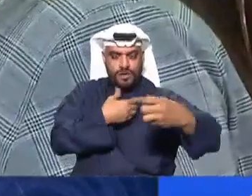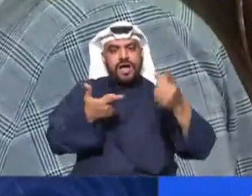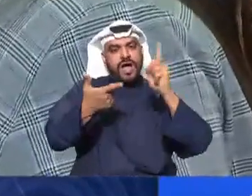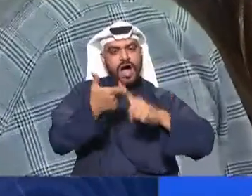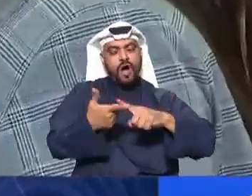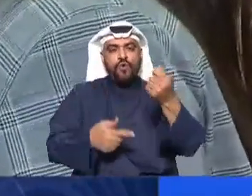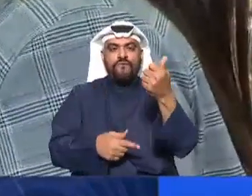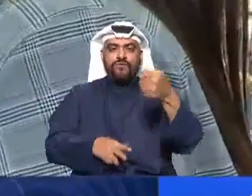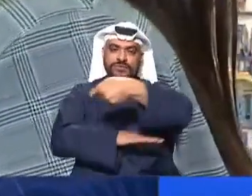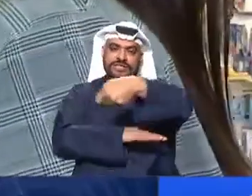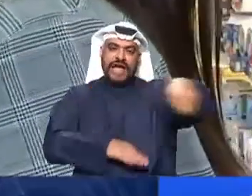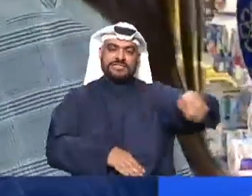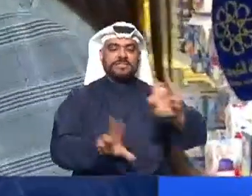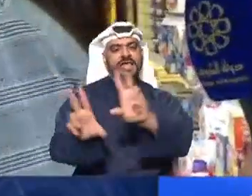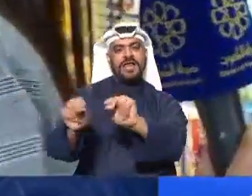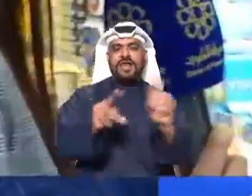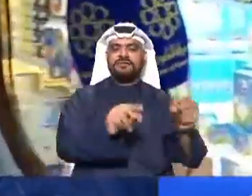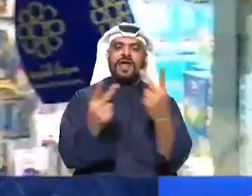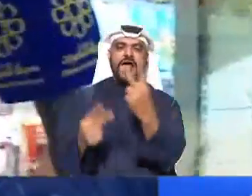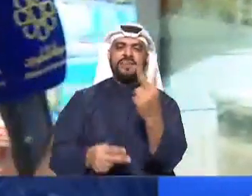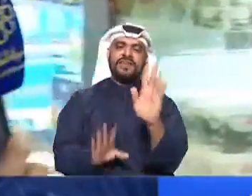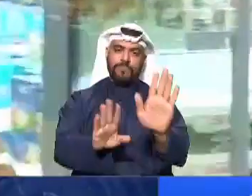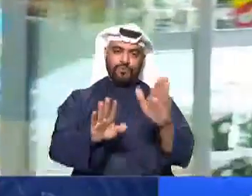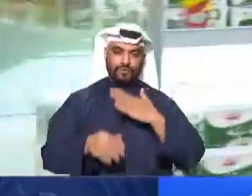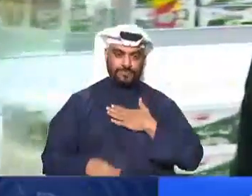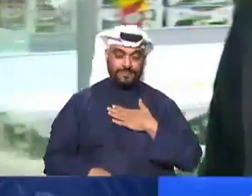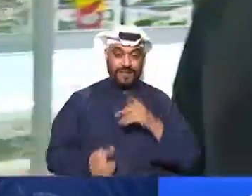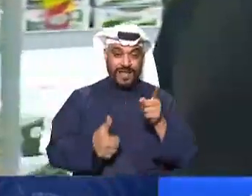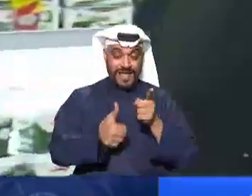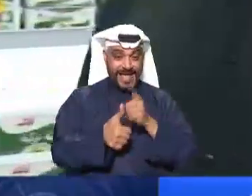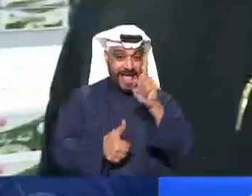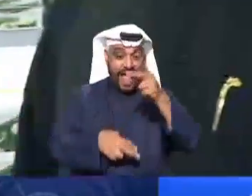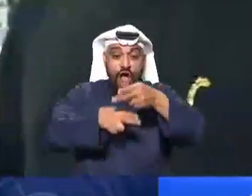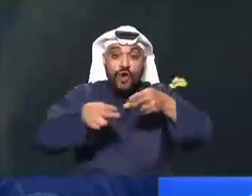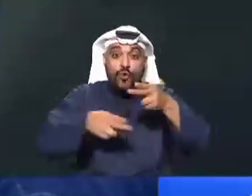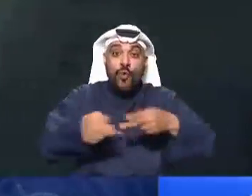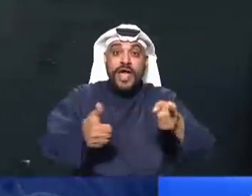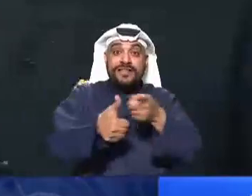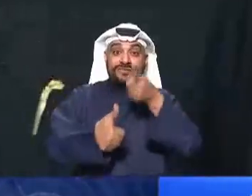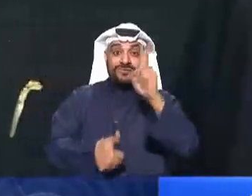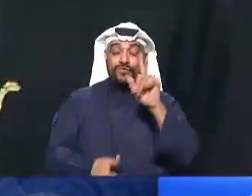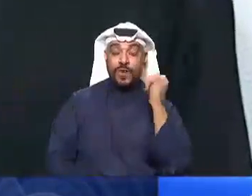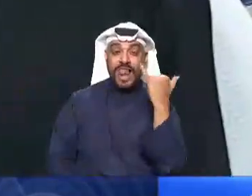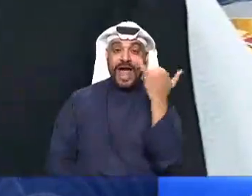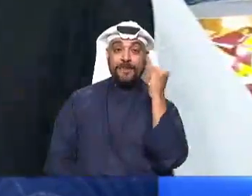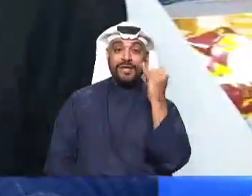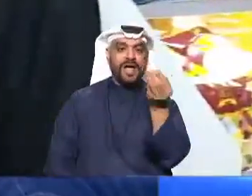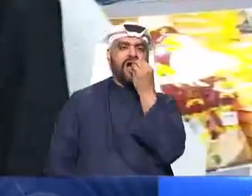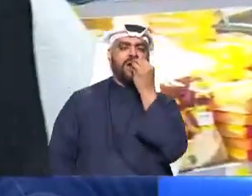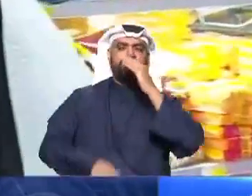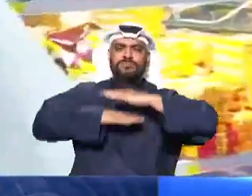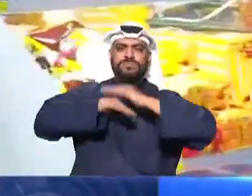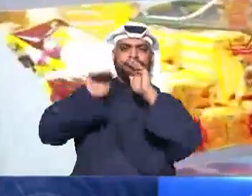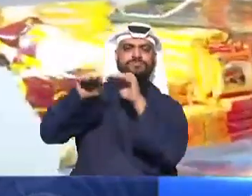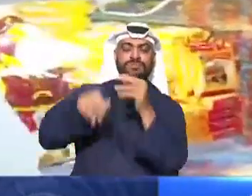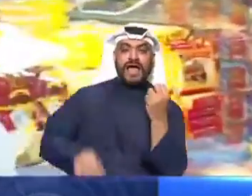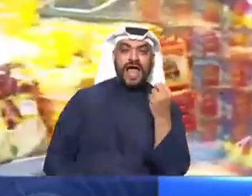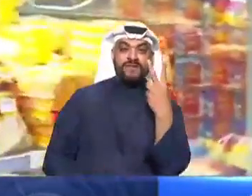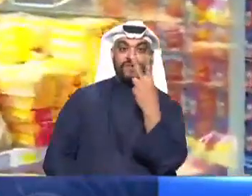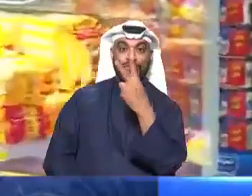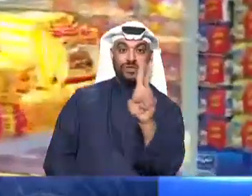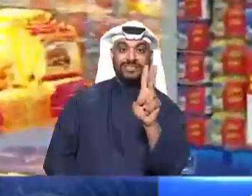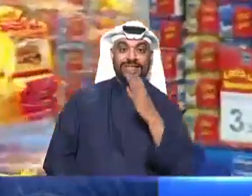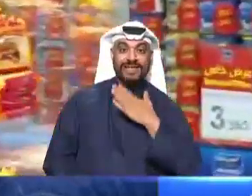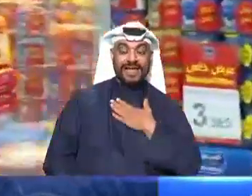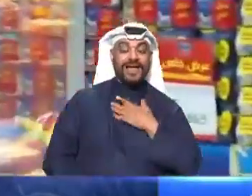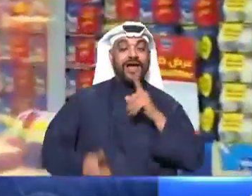الكويت تصدرت المركز الأول عربيا والمركز 33 عالميا في الأمن الغذائي عام 2020، أين هي